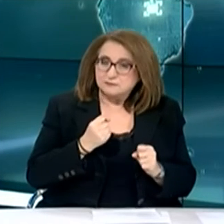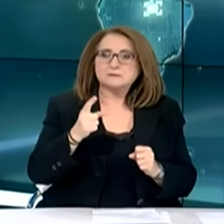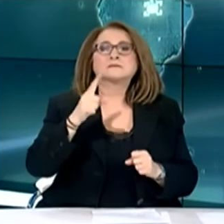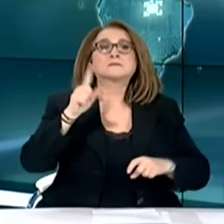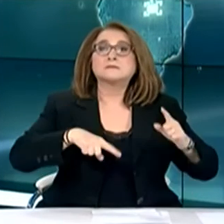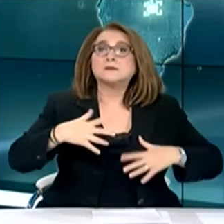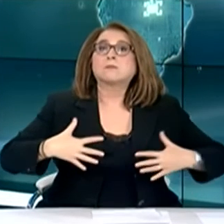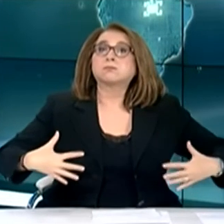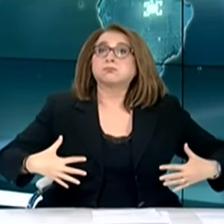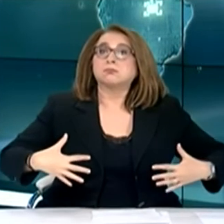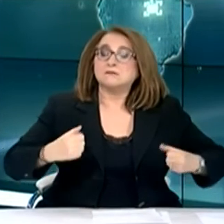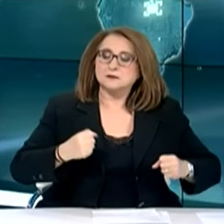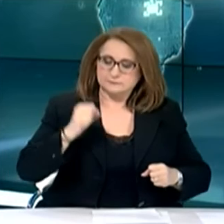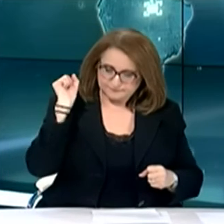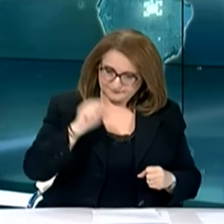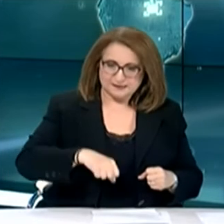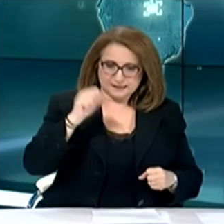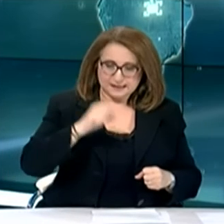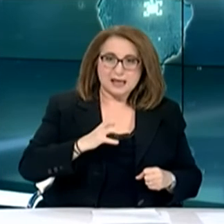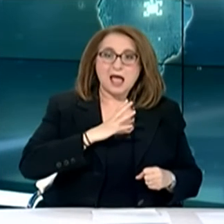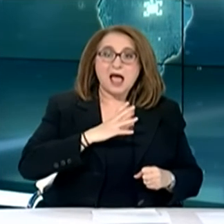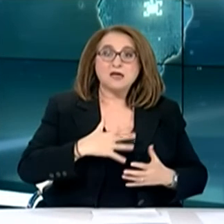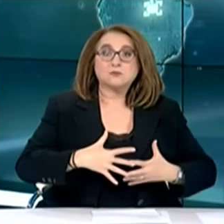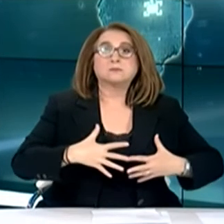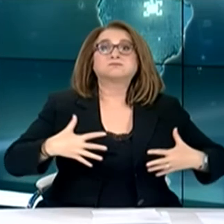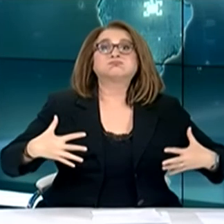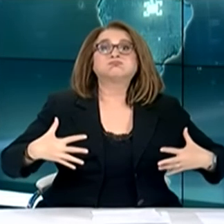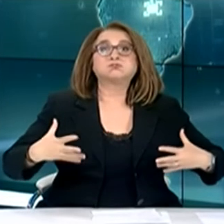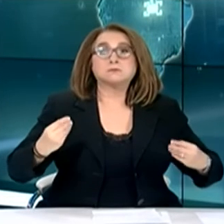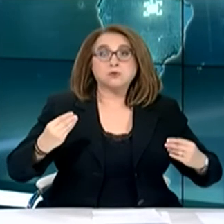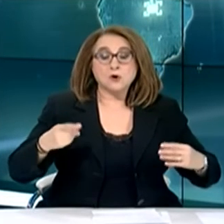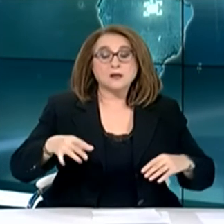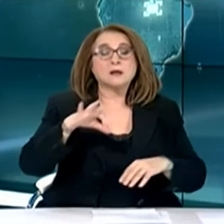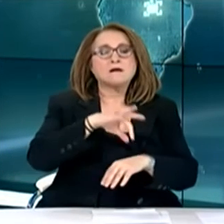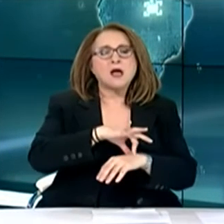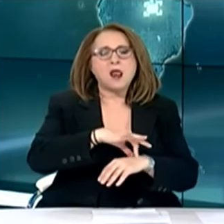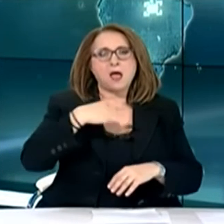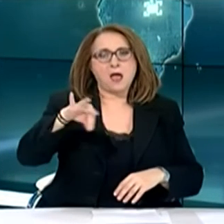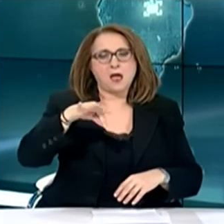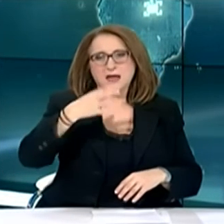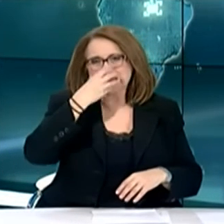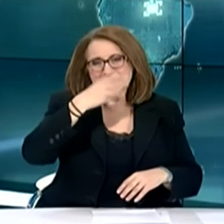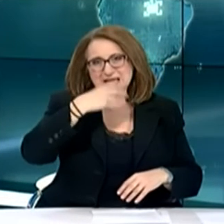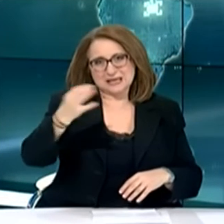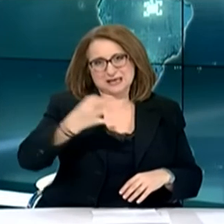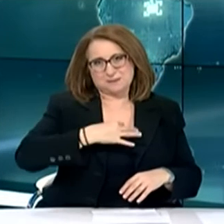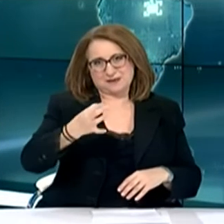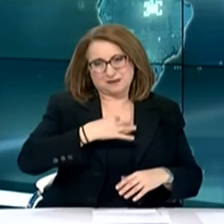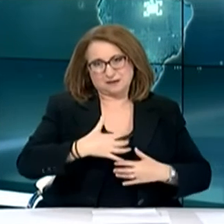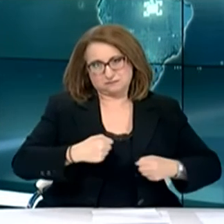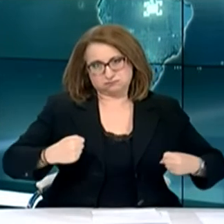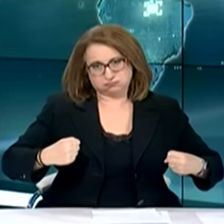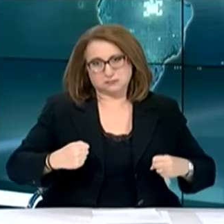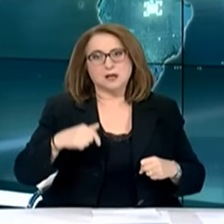υπέρβαροι είναι στις ομάδες υψηλού κινδύνου για τη γρήπη και αυτοί είναι οι υπερβολικά παχύσαρκοι. Δεν έχει αναφερθεί κάτι σε αυτή